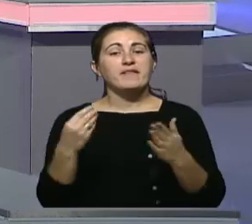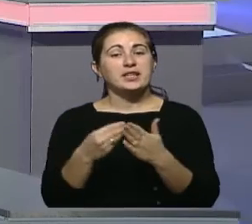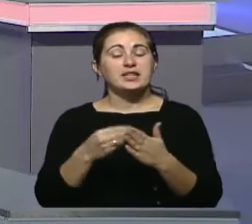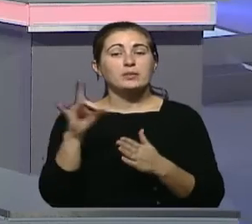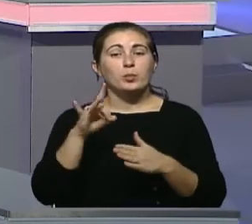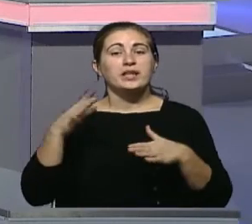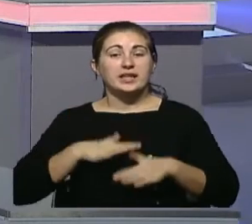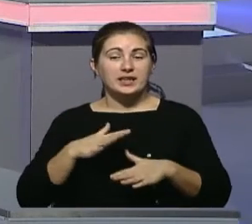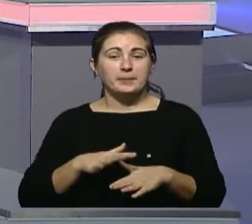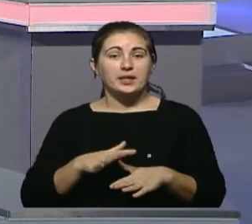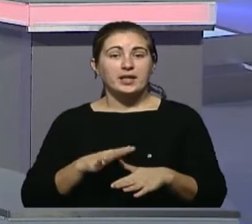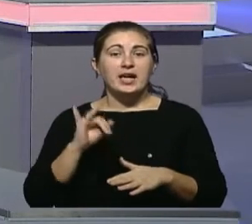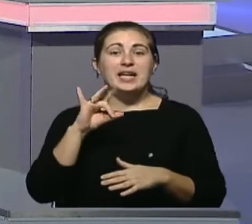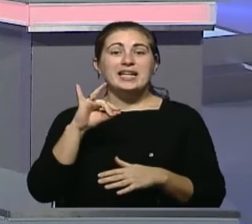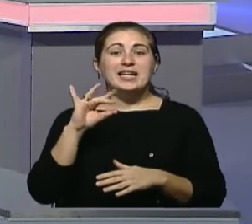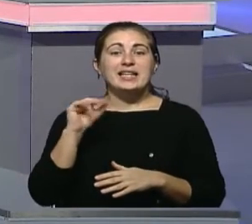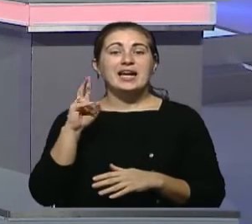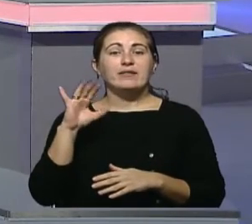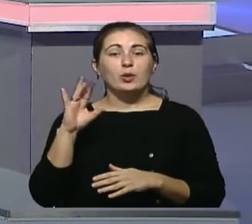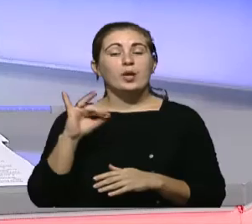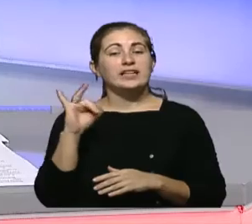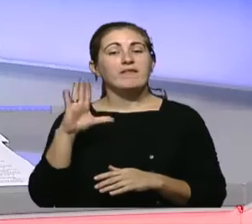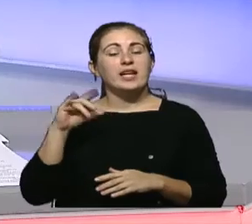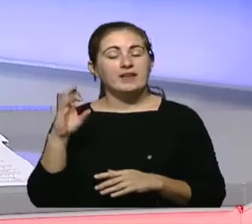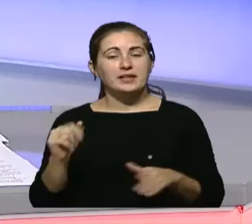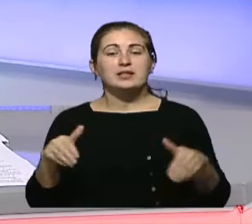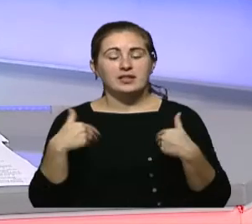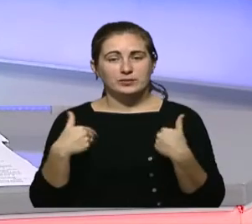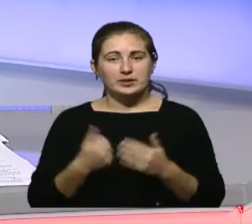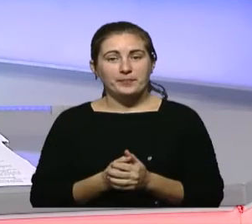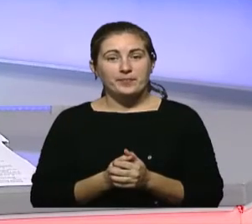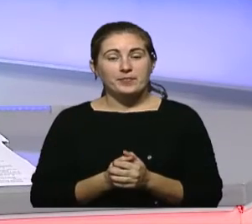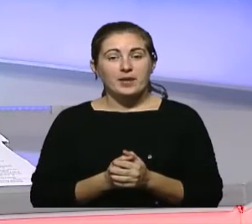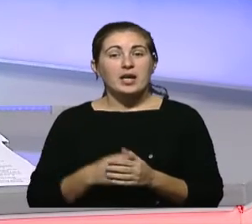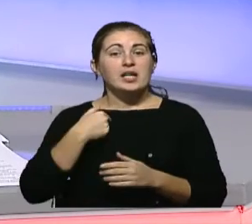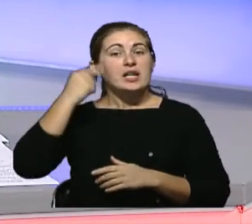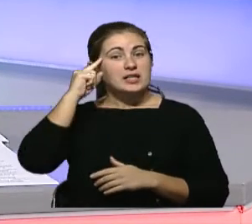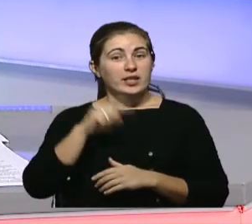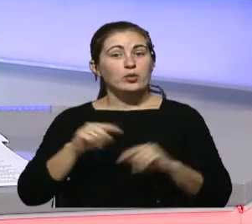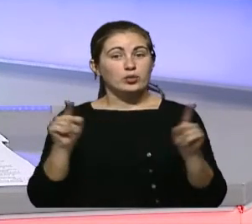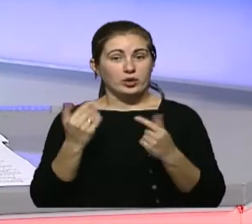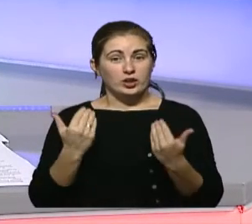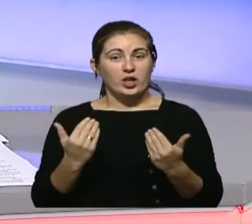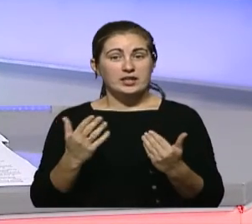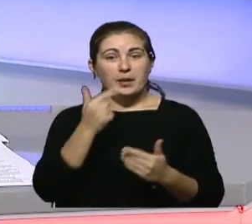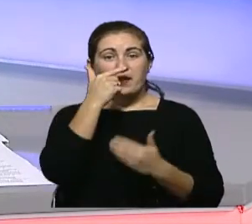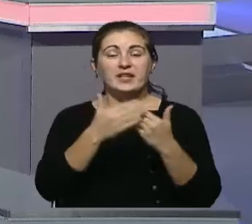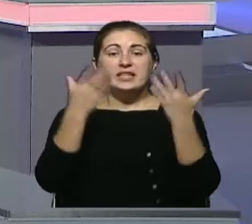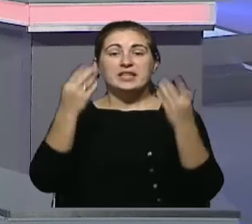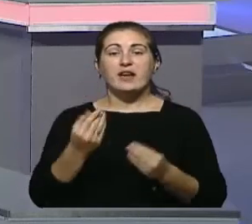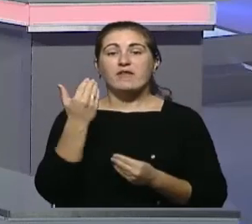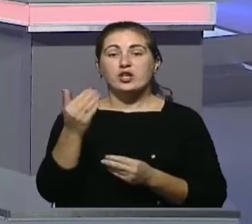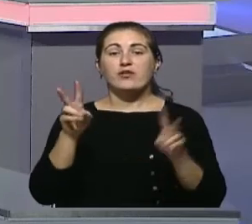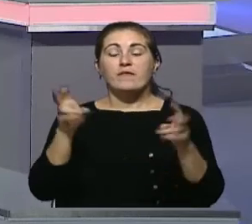финансов Республики Крым Ирина Кивико. Ирина Валерьевна, здравствуйте. Здравствуйте. Ну вот я знаю, что сейчас на повестке дня вашего